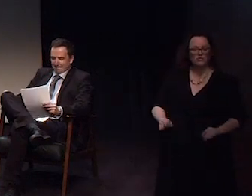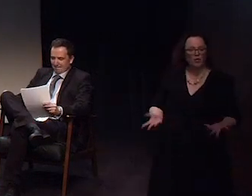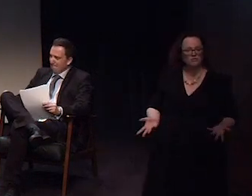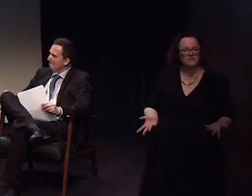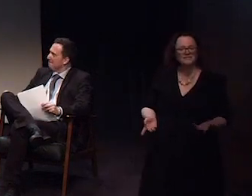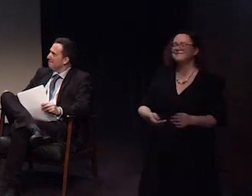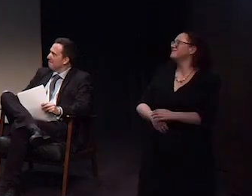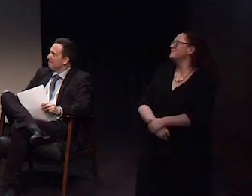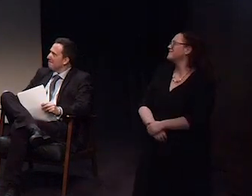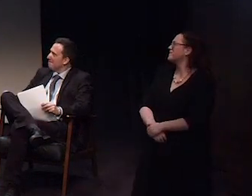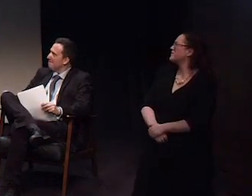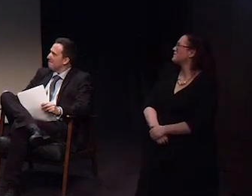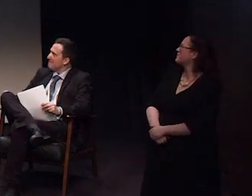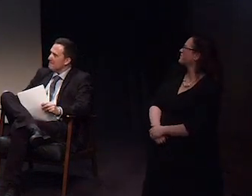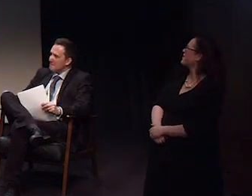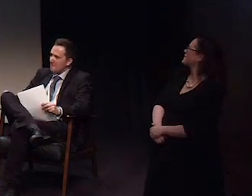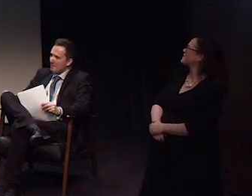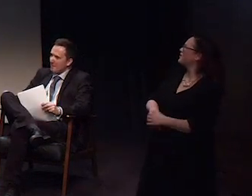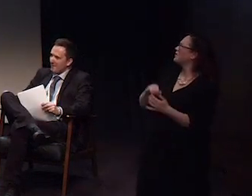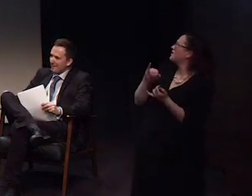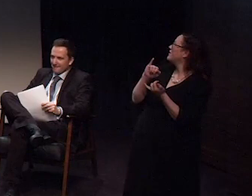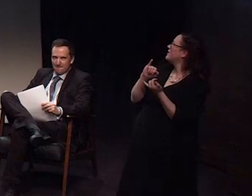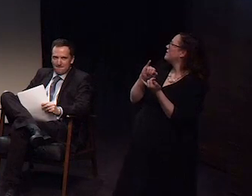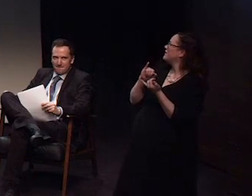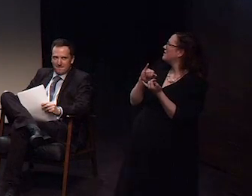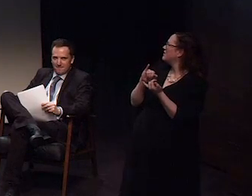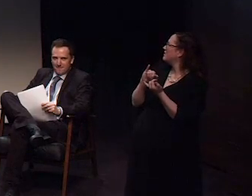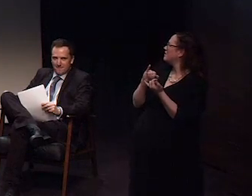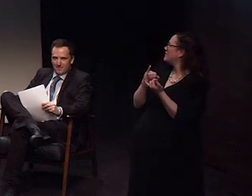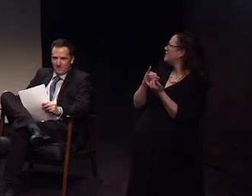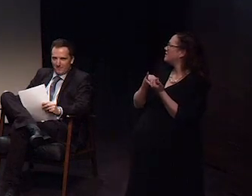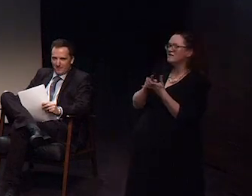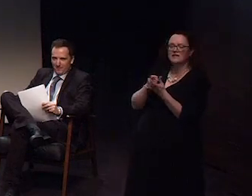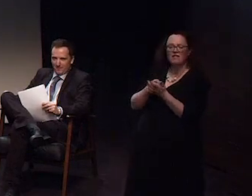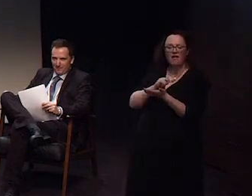So SARA is a help for CPR adult and infant positioning,